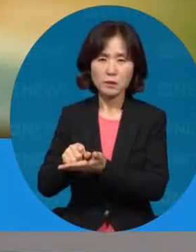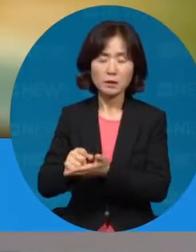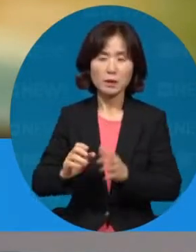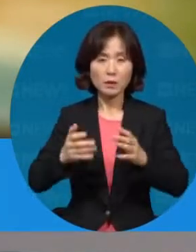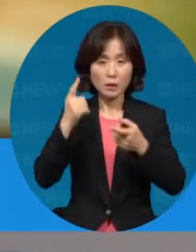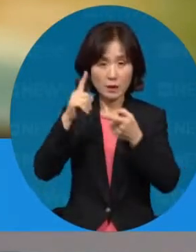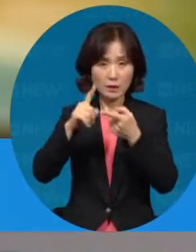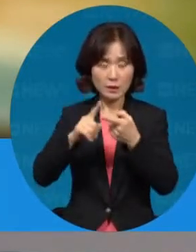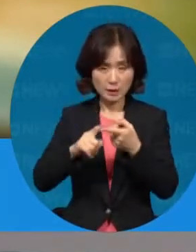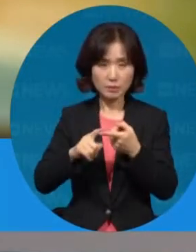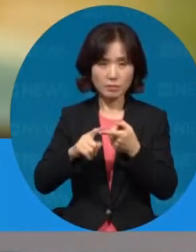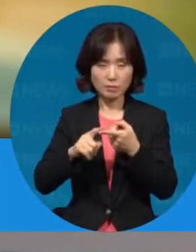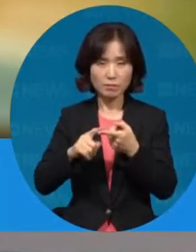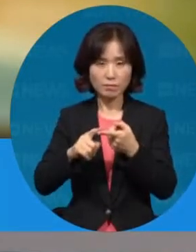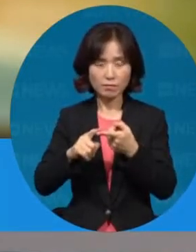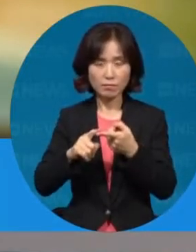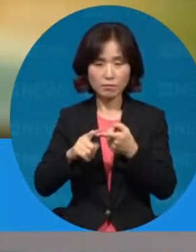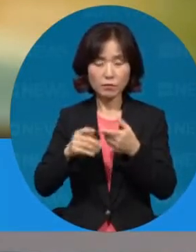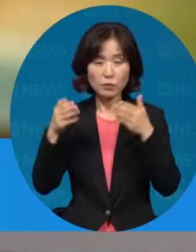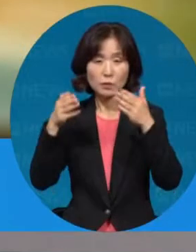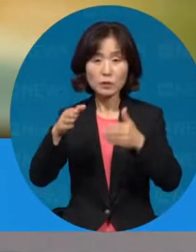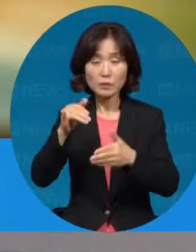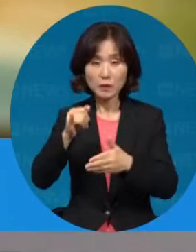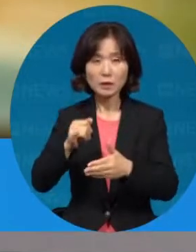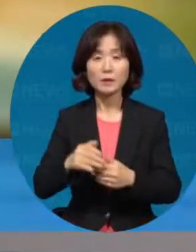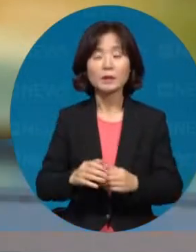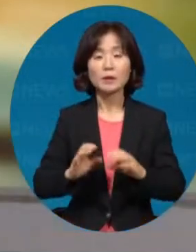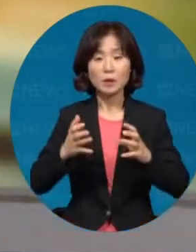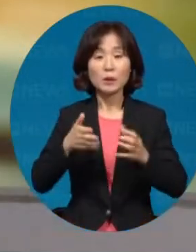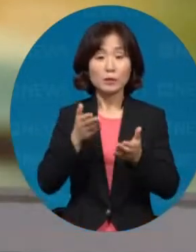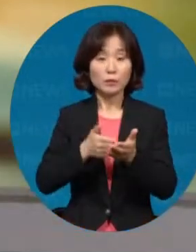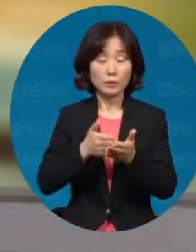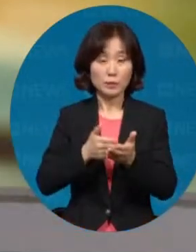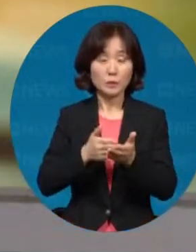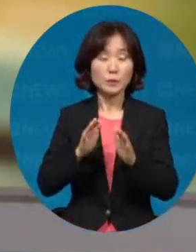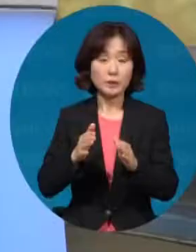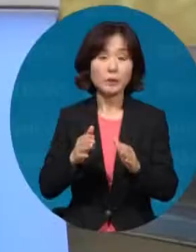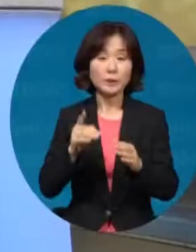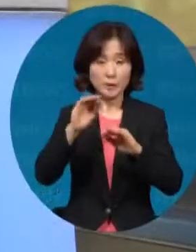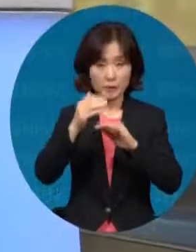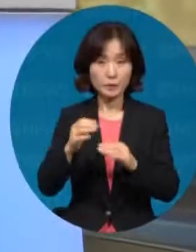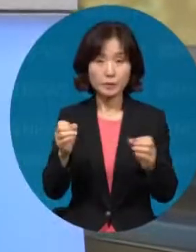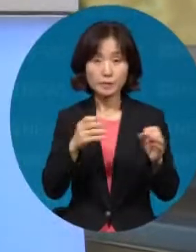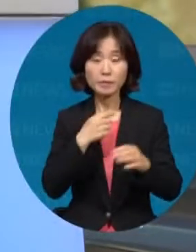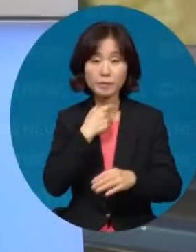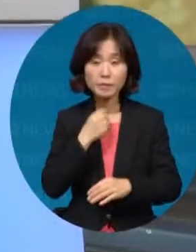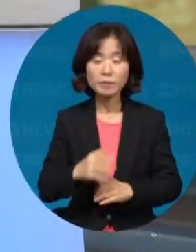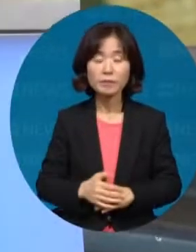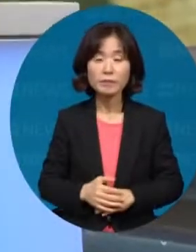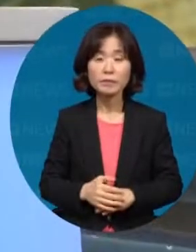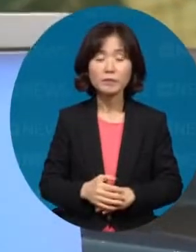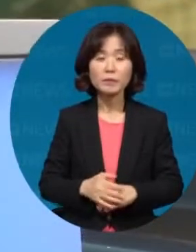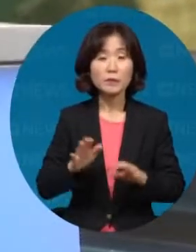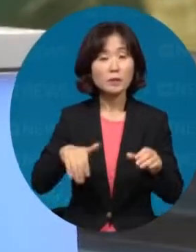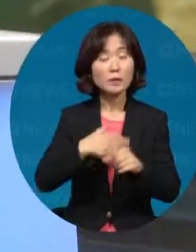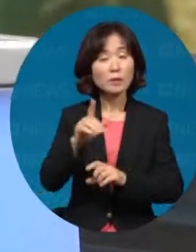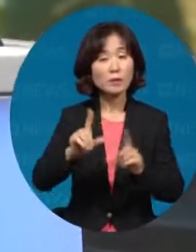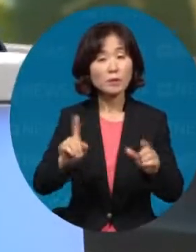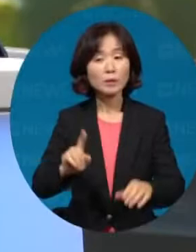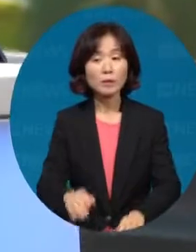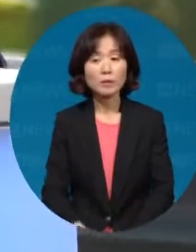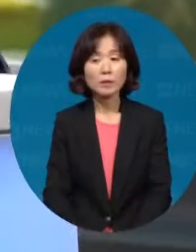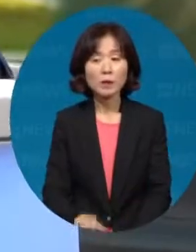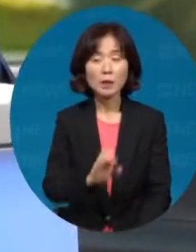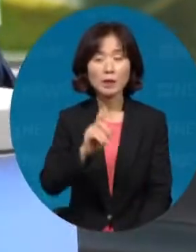오늘 글로벌 리스크 리핑 에서 자세한 얘기 다뤄보겠습니다 자 서진석 기자 우선 현지 상황 부터 한번 알아볼까요 내 아시다시피